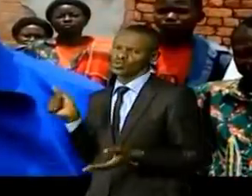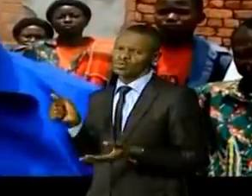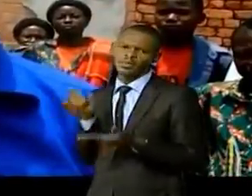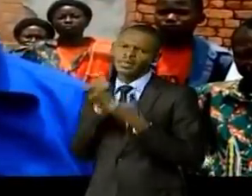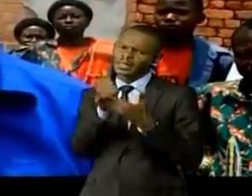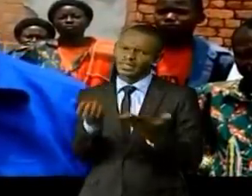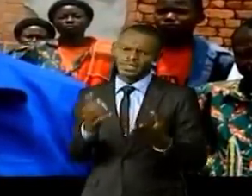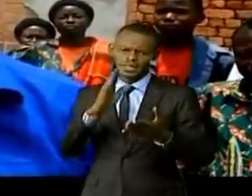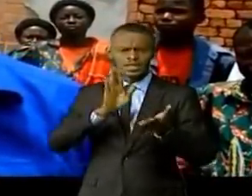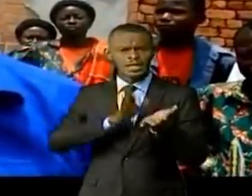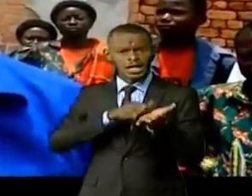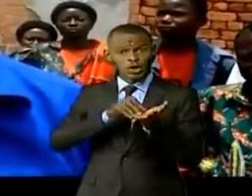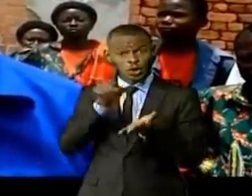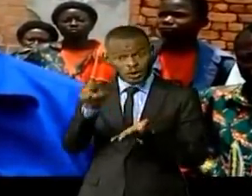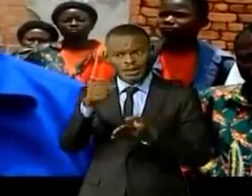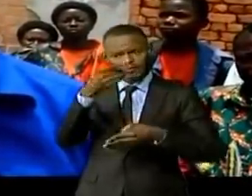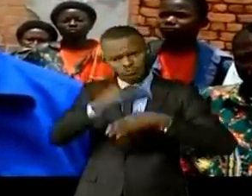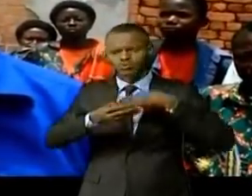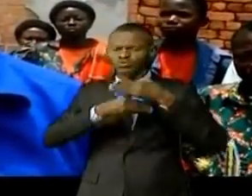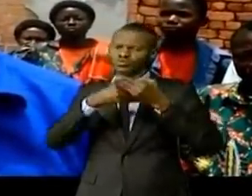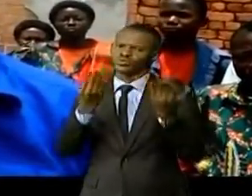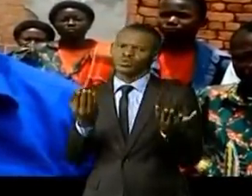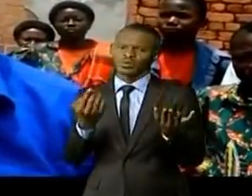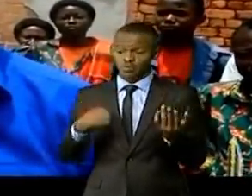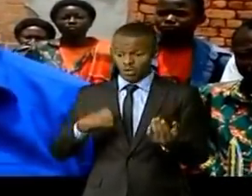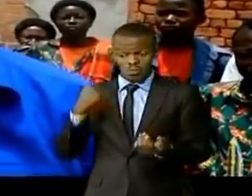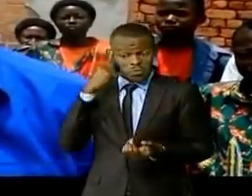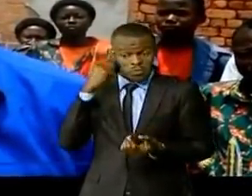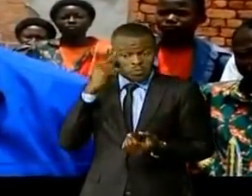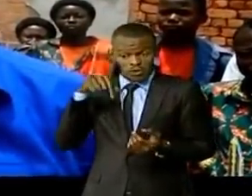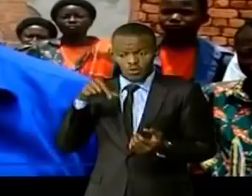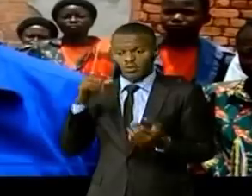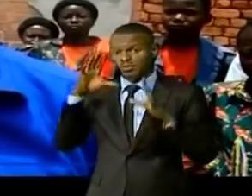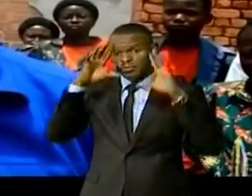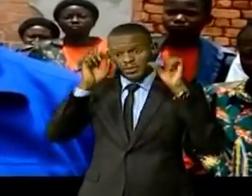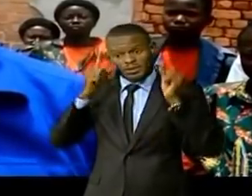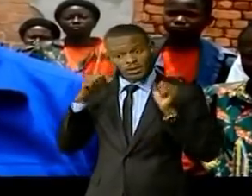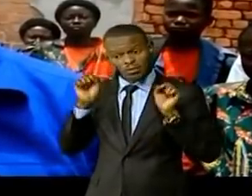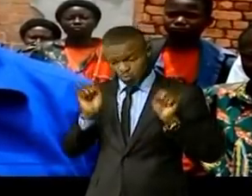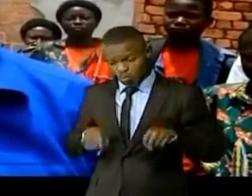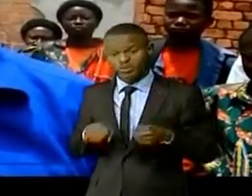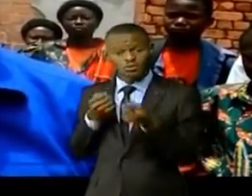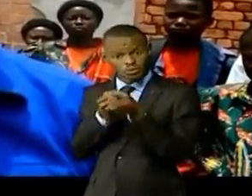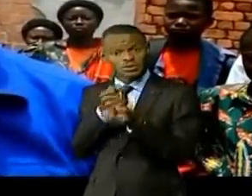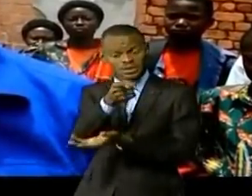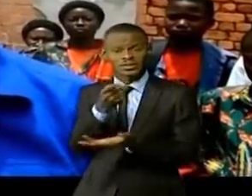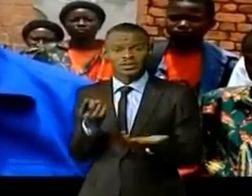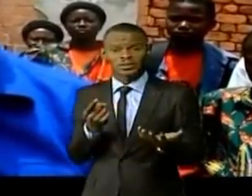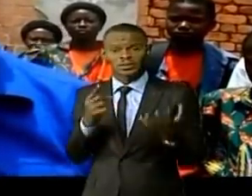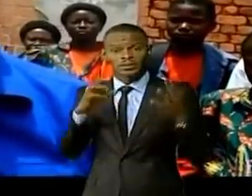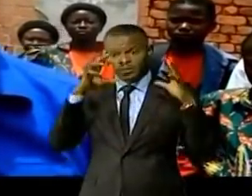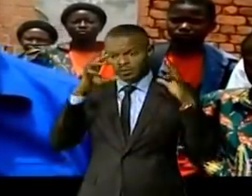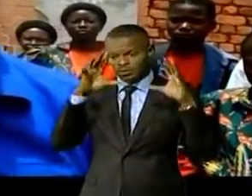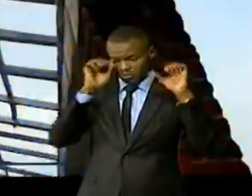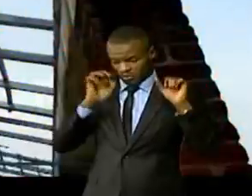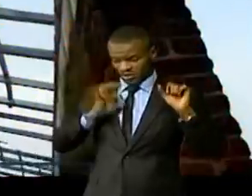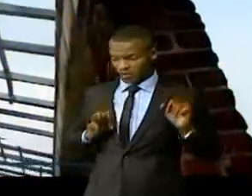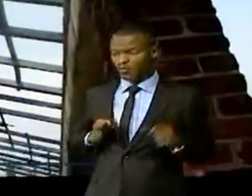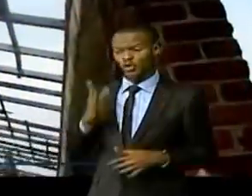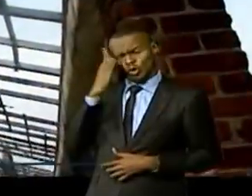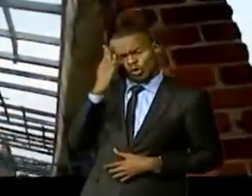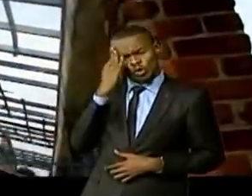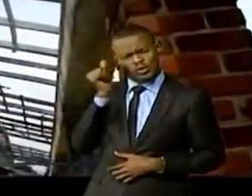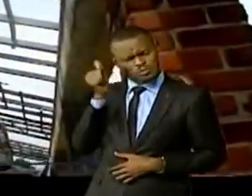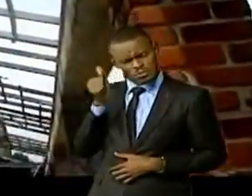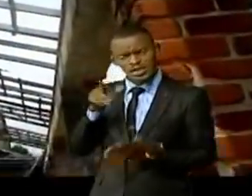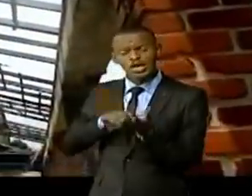moi, je pense que le président est mieux placé pour le faire, d'autant plus qu'il connaît bien l'histoire du collège, Et parce que son père a étudié là, et ce que son